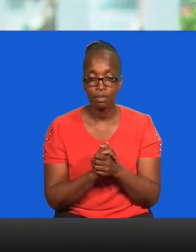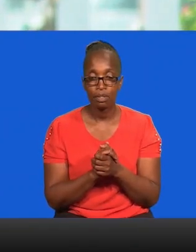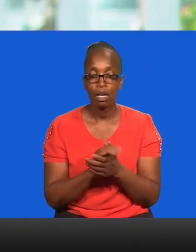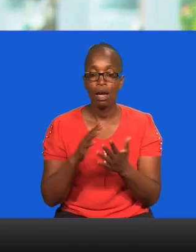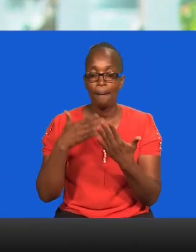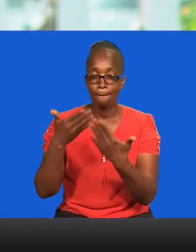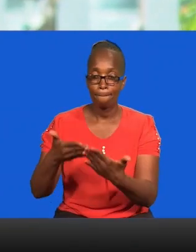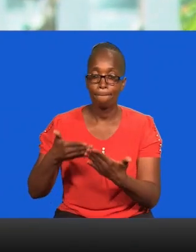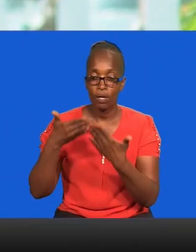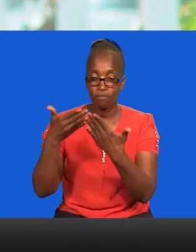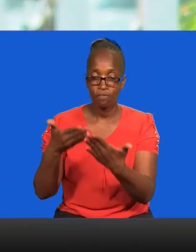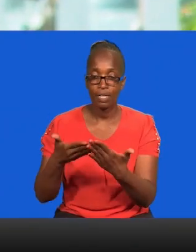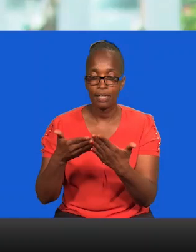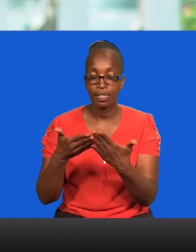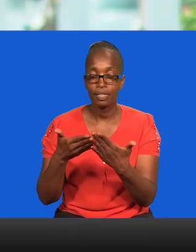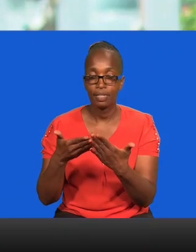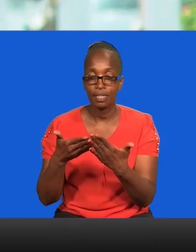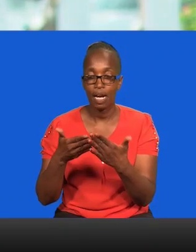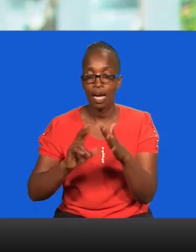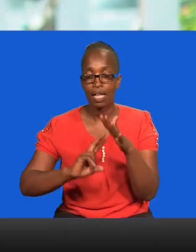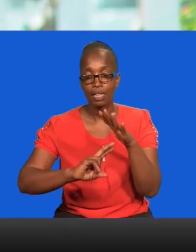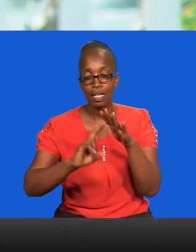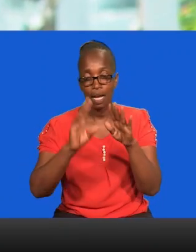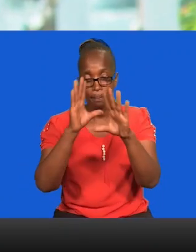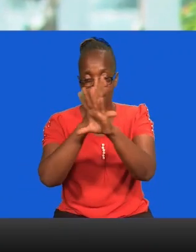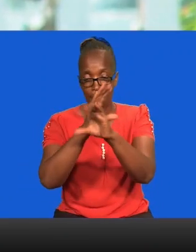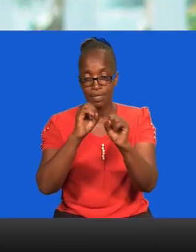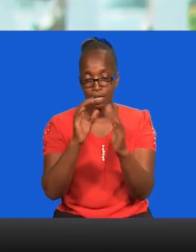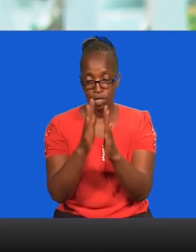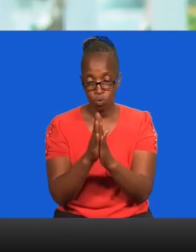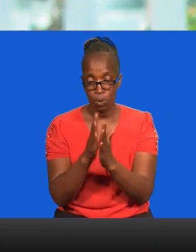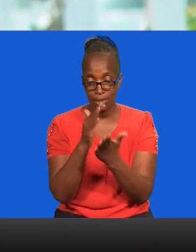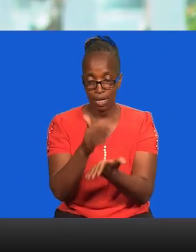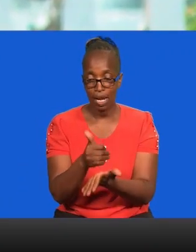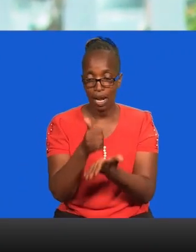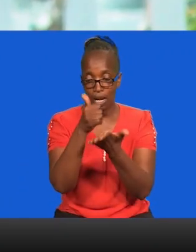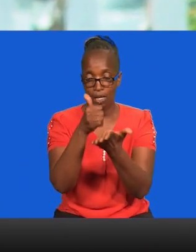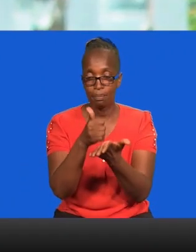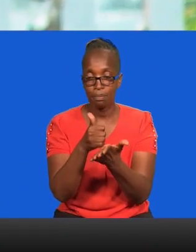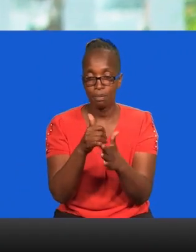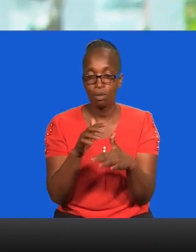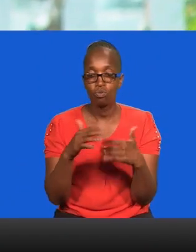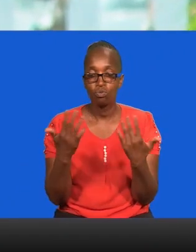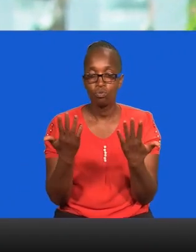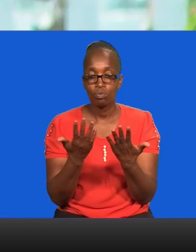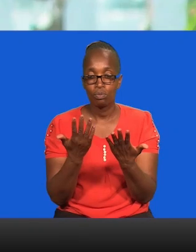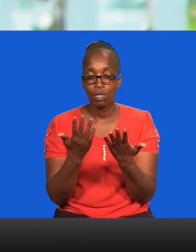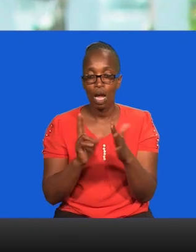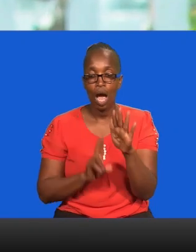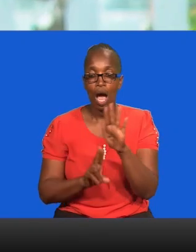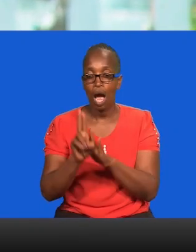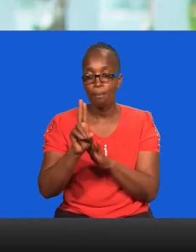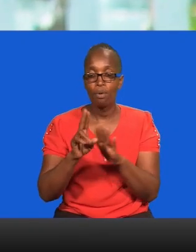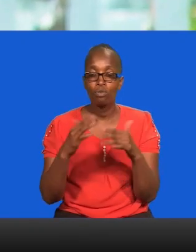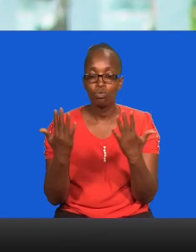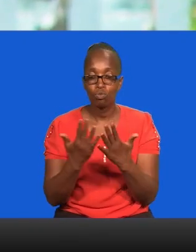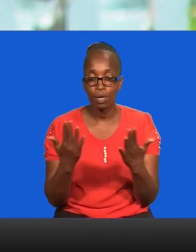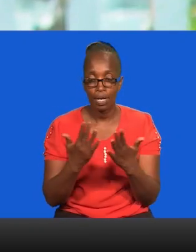and provide you with the assistance and support you require to take this country to the next level.